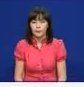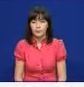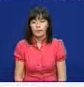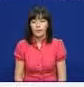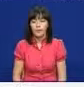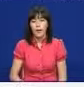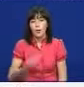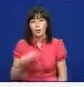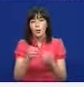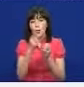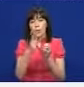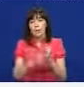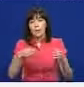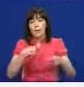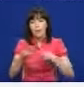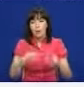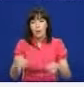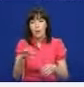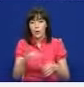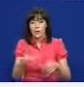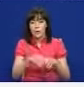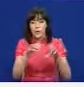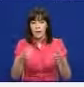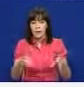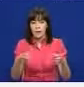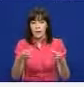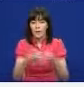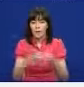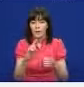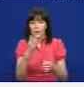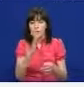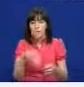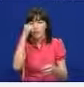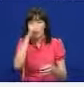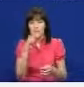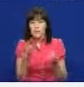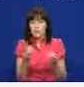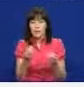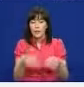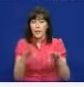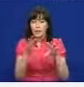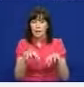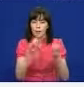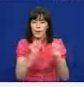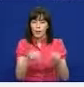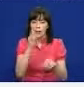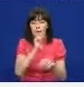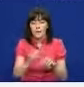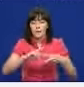Бізде 17 басқармада облыс әкімі аппаратында биылғы бірінші жарты жылда көріп отырсыздар, жаңағы жалпы құқықтық оқыту мәселесі